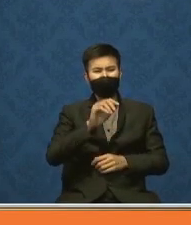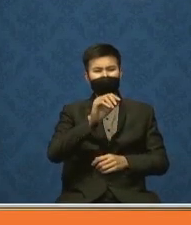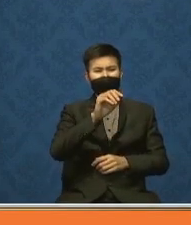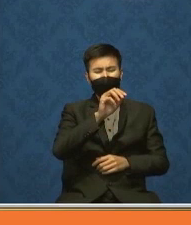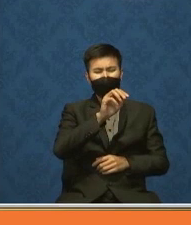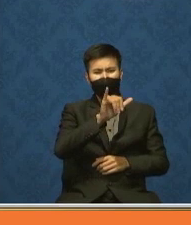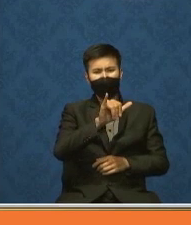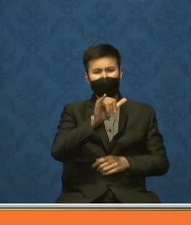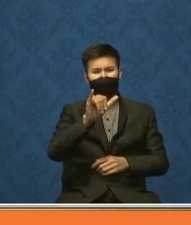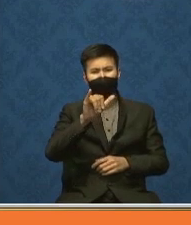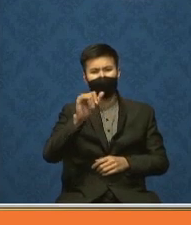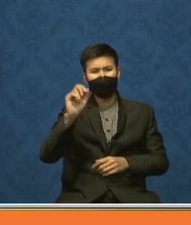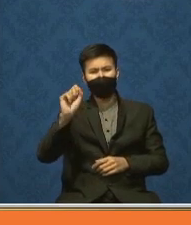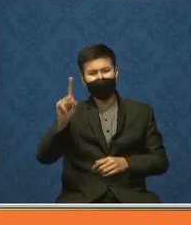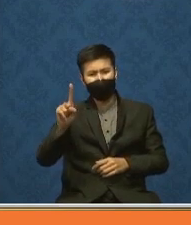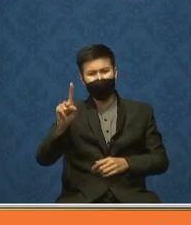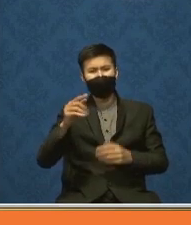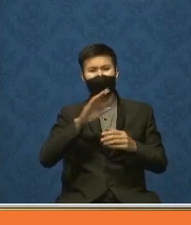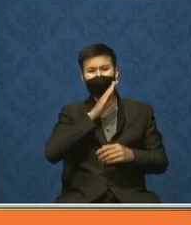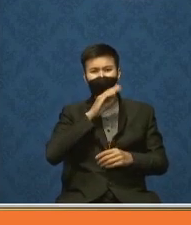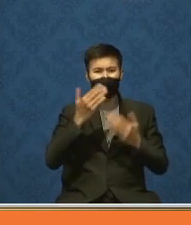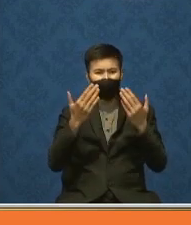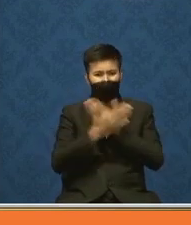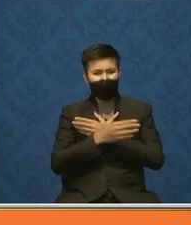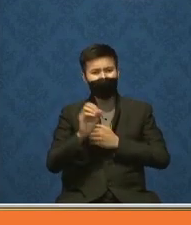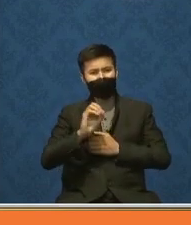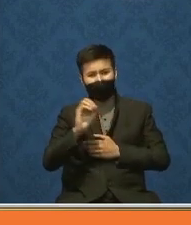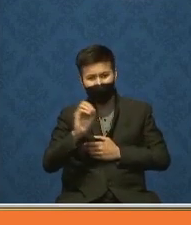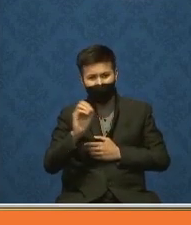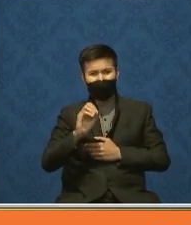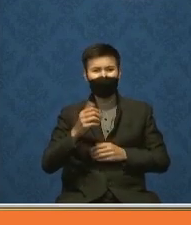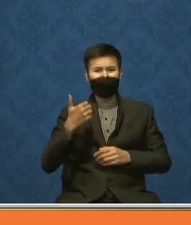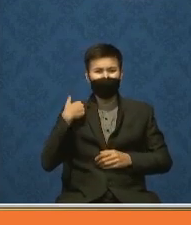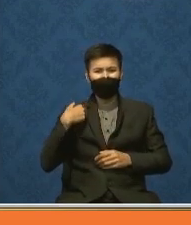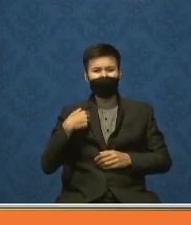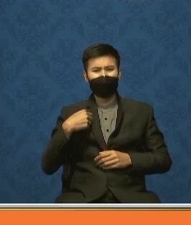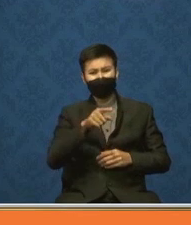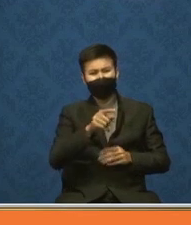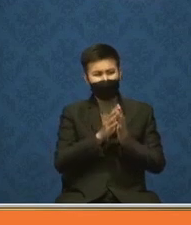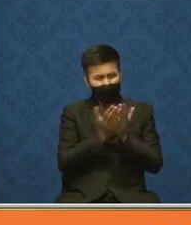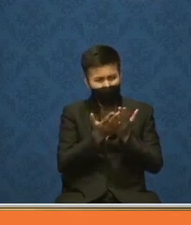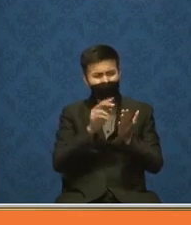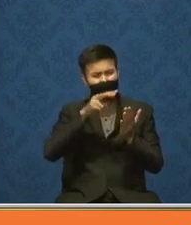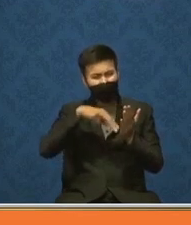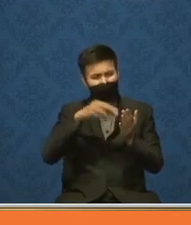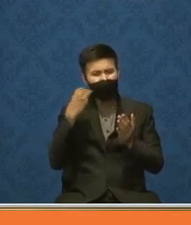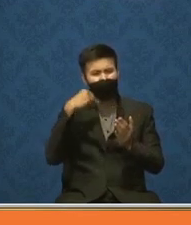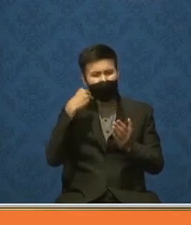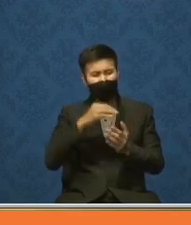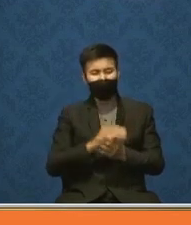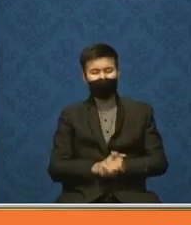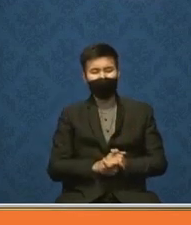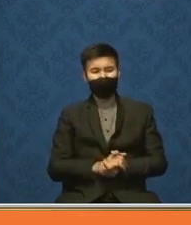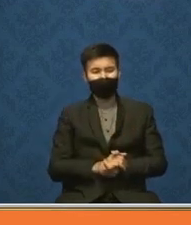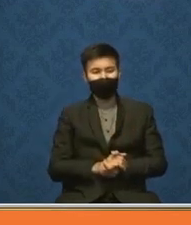งพอที่จะเปลี่ยนแปลงรองรับสิ่งใหม่ๆที่จะเกิดขึ้นมันก็จะมาเกิดเห็นเป็น พฤติการอย่างนี้นะครับหรืออีกประเด็นนึ